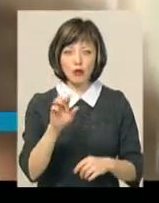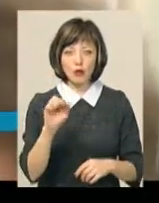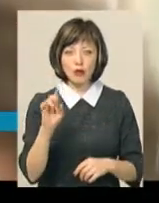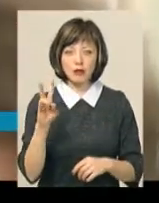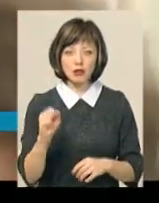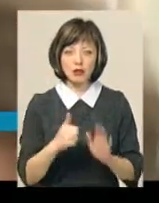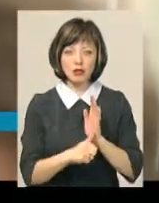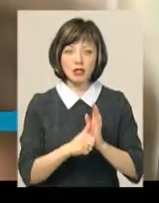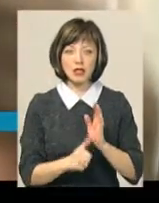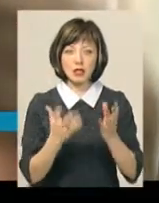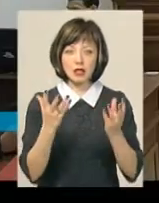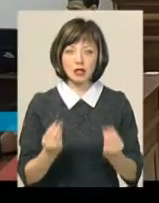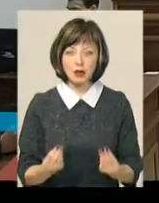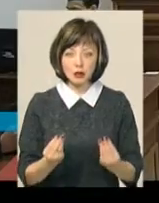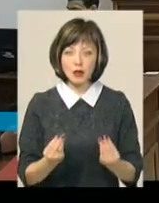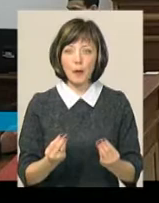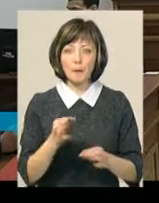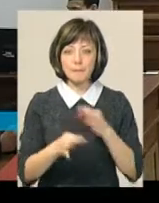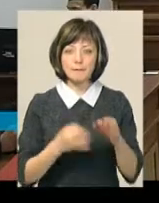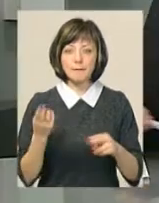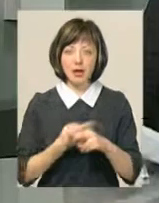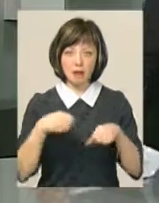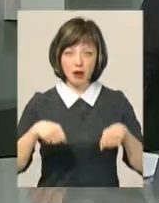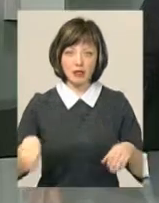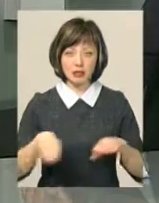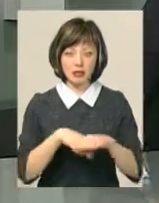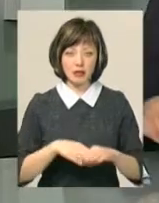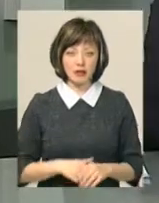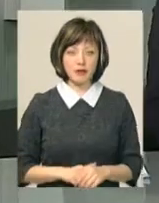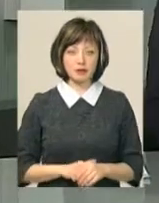на 60 діб без права внесення застави.